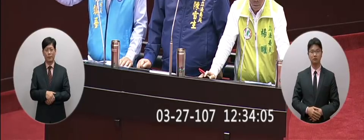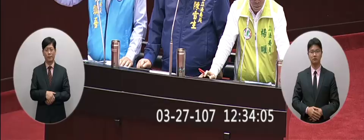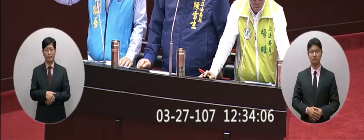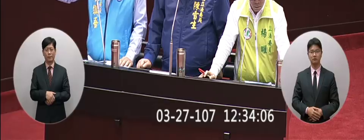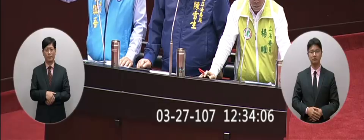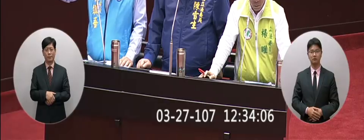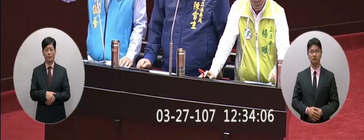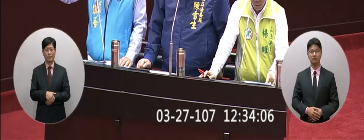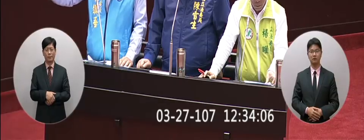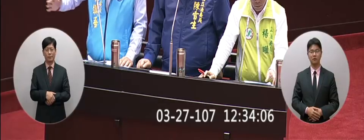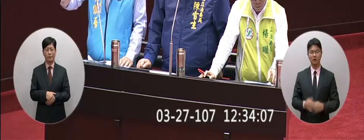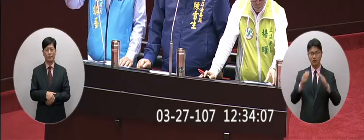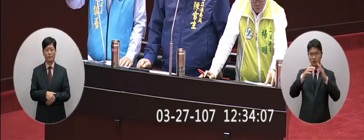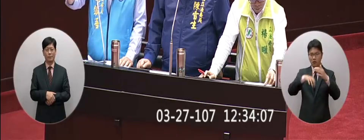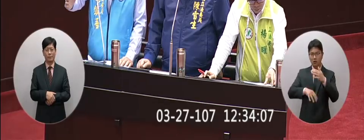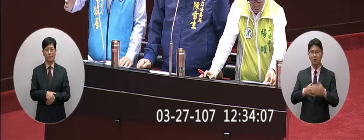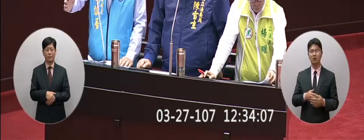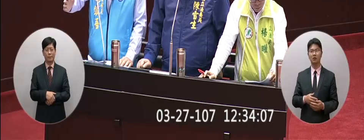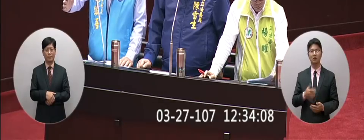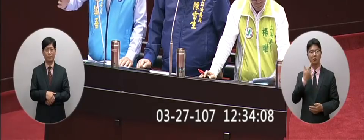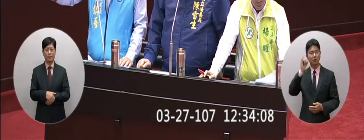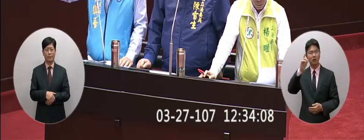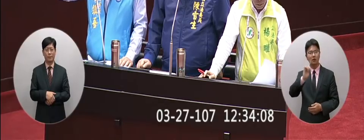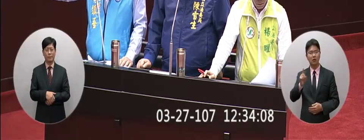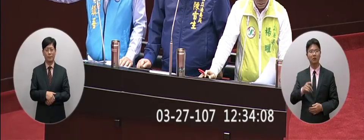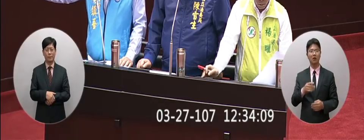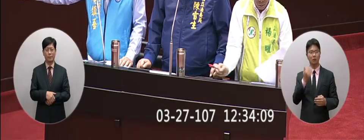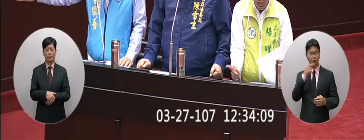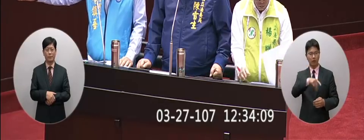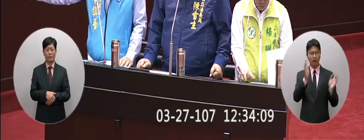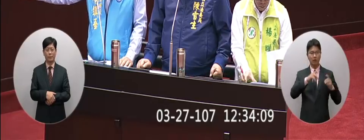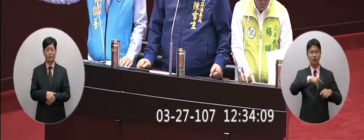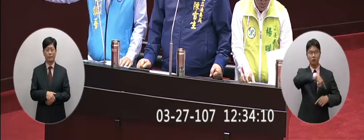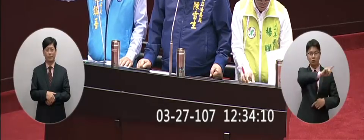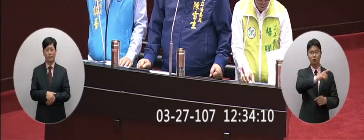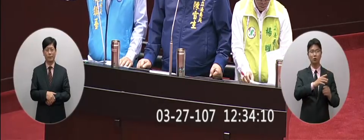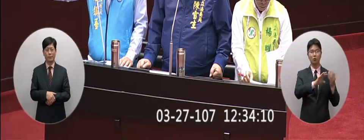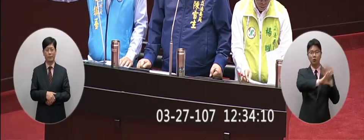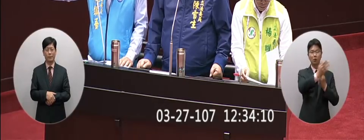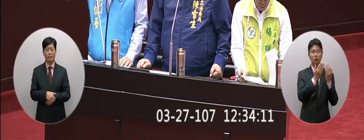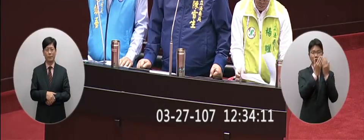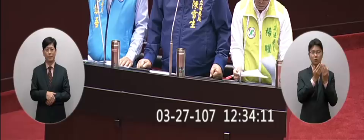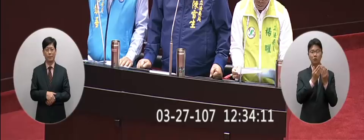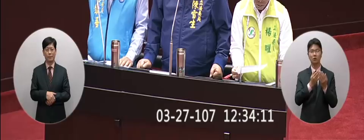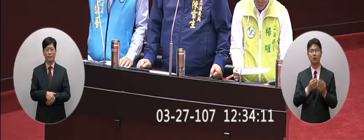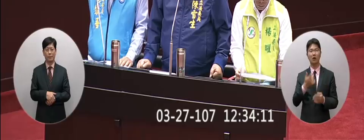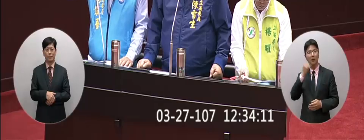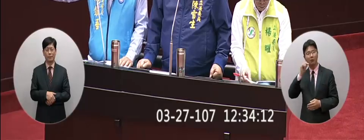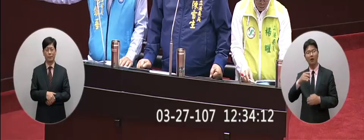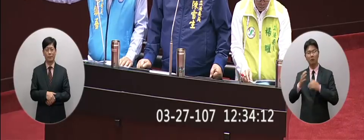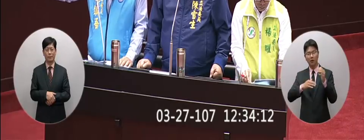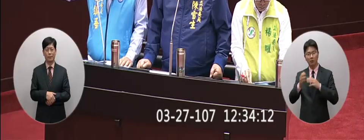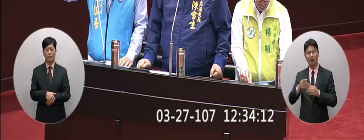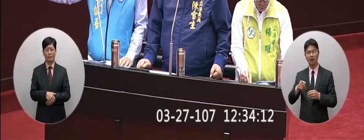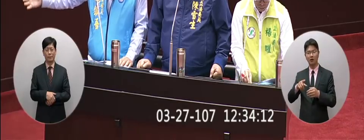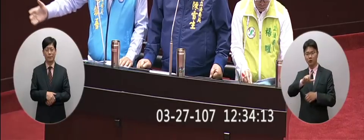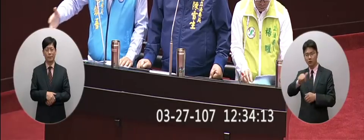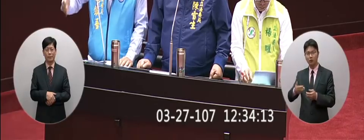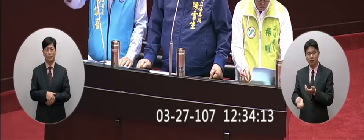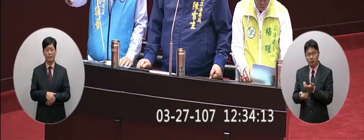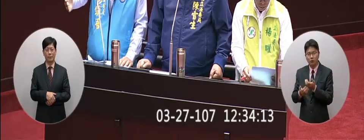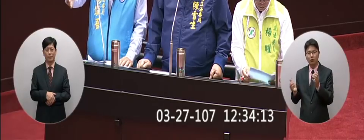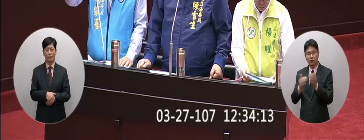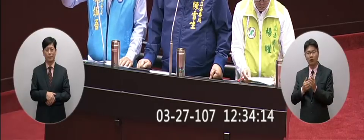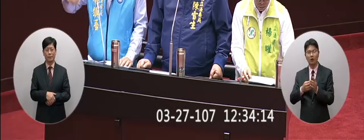家里的长辈常常把，如果您到异地念书，家里的长辈会邮寄一些家里的一些煮好的食物或农产